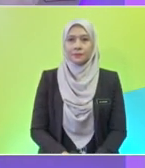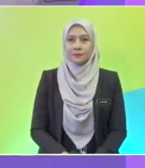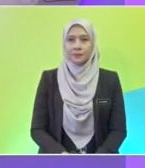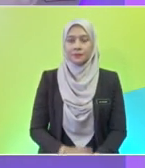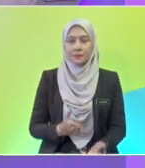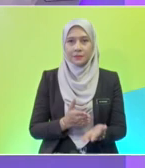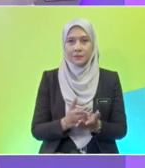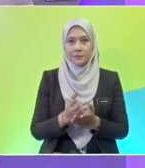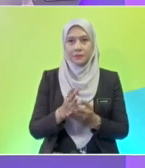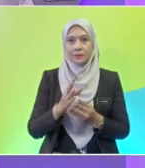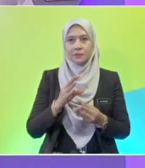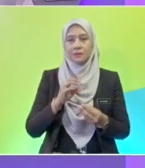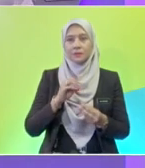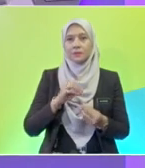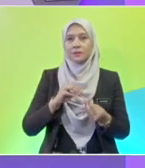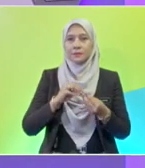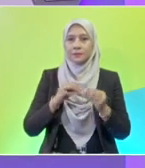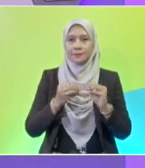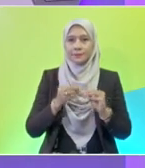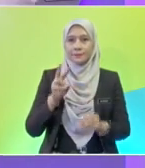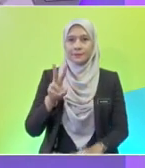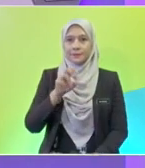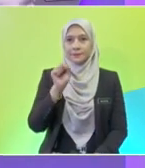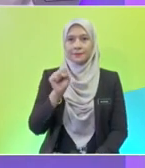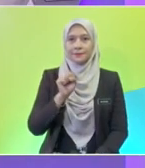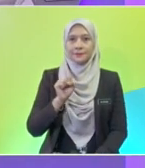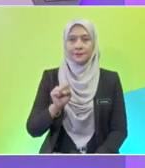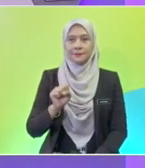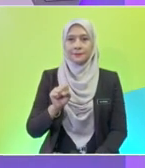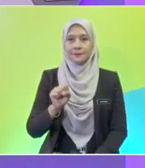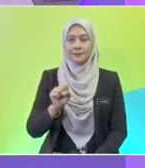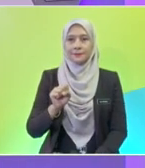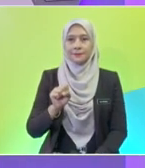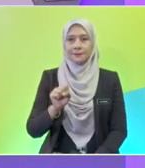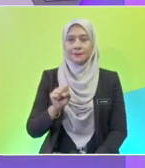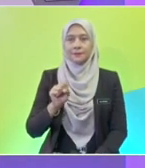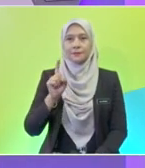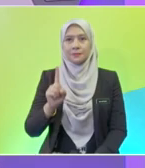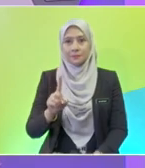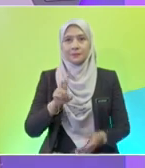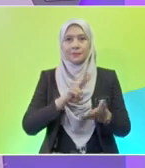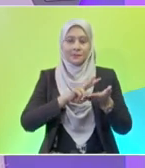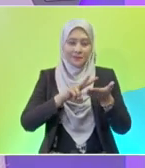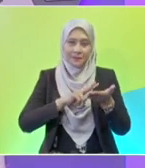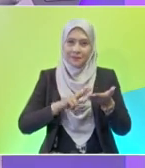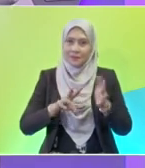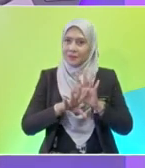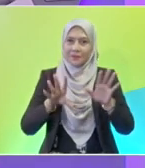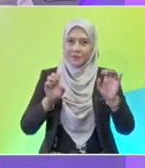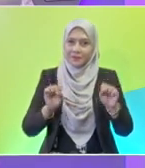soalnya yang kedua di sini soalnya Memang agak panjang tapi murid-murid kena baca Toh kita boleh tak